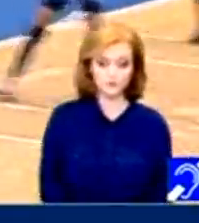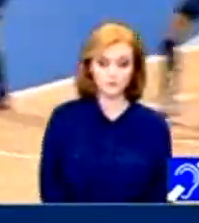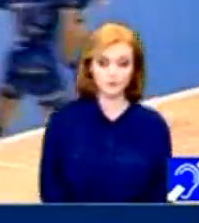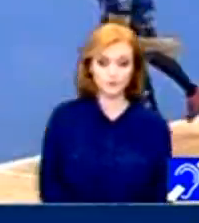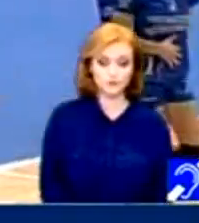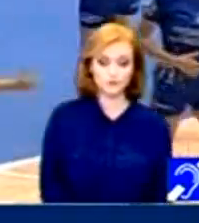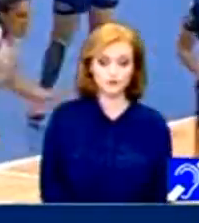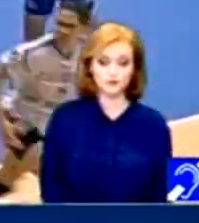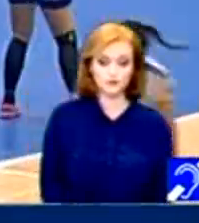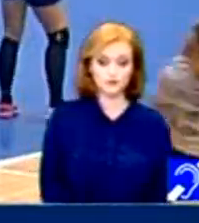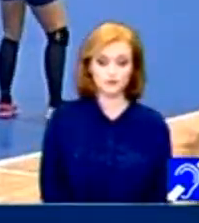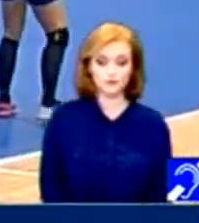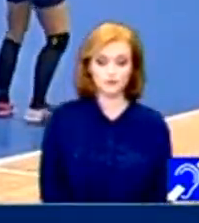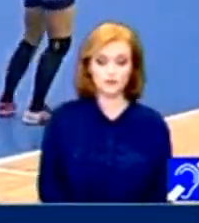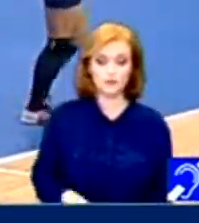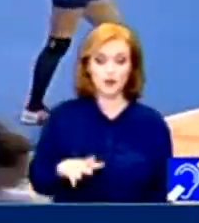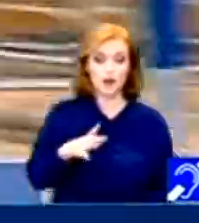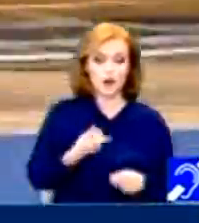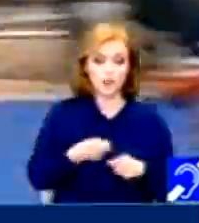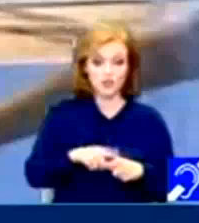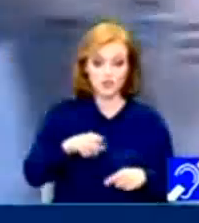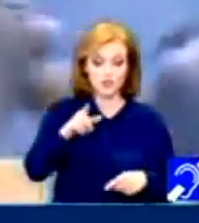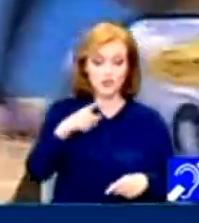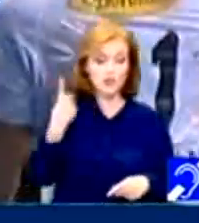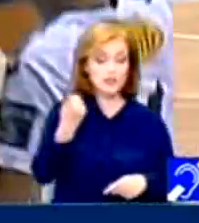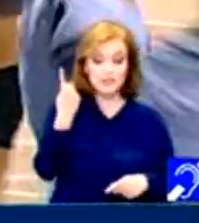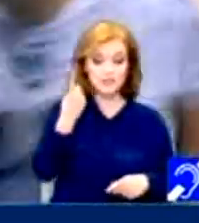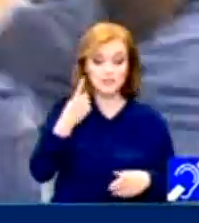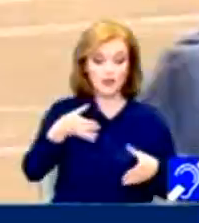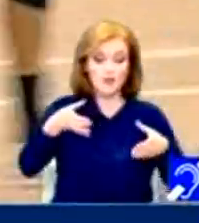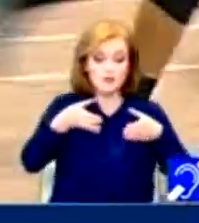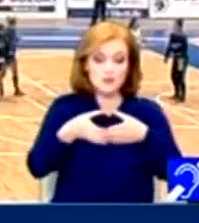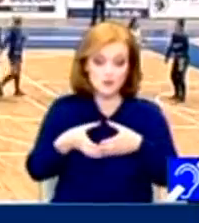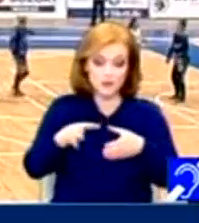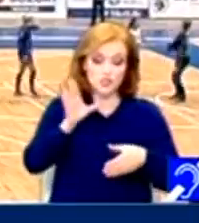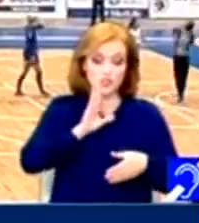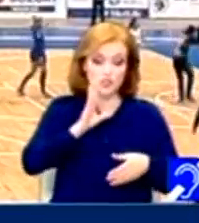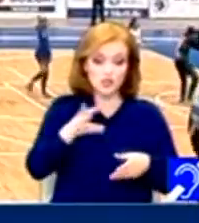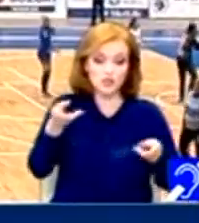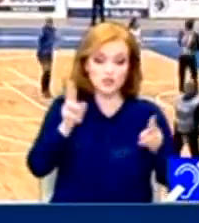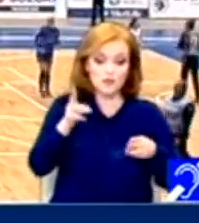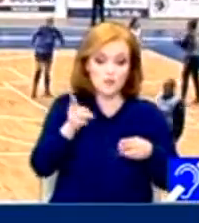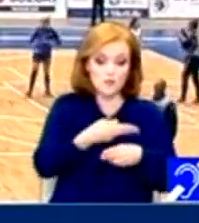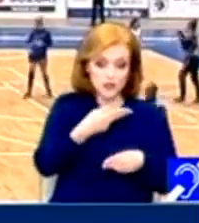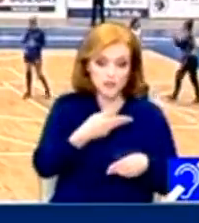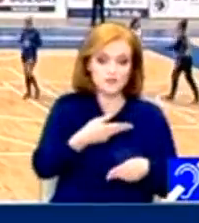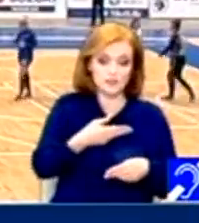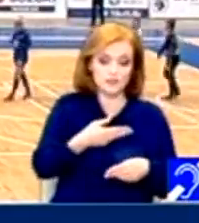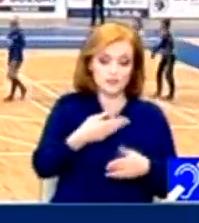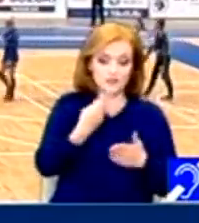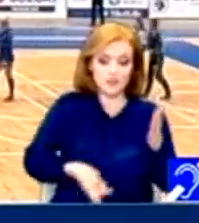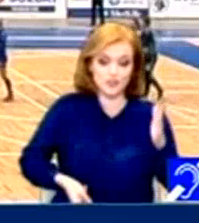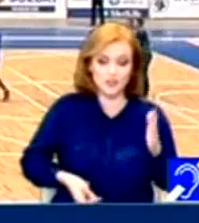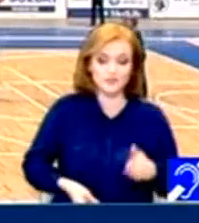23-27. SCM Râmnicu Vâlcea rămâne singura echipă neînvinsă și conduce în clasament după 6 etape cu maximum de puncte,